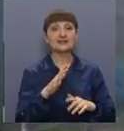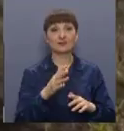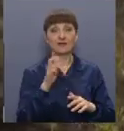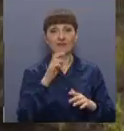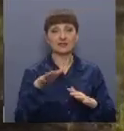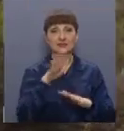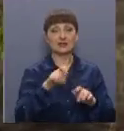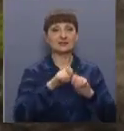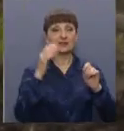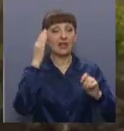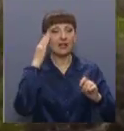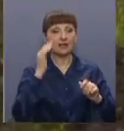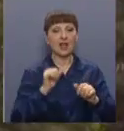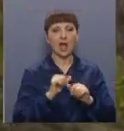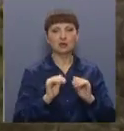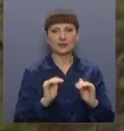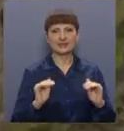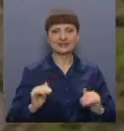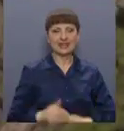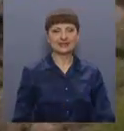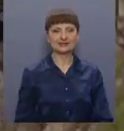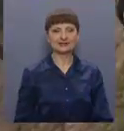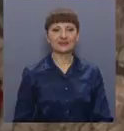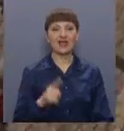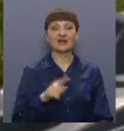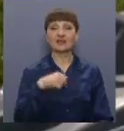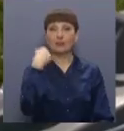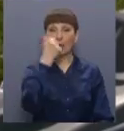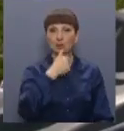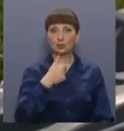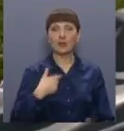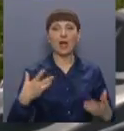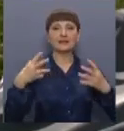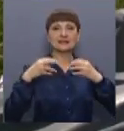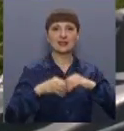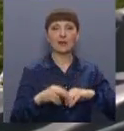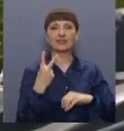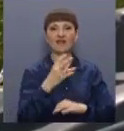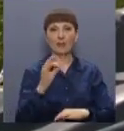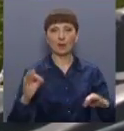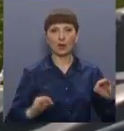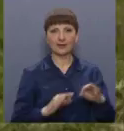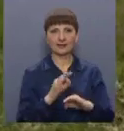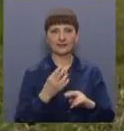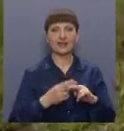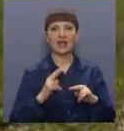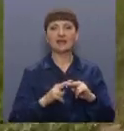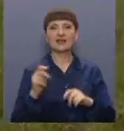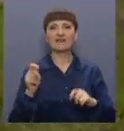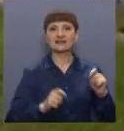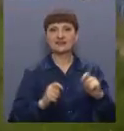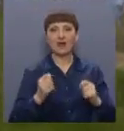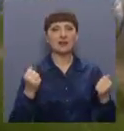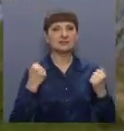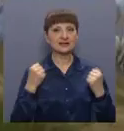оттуда его привезли украинские атлеты-любители. Поучаствовать в нем может любой желающий, достигший 18 лет. Первый забег состоится в